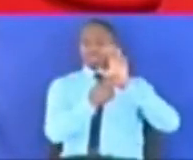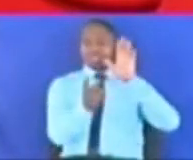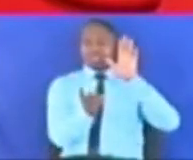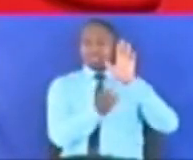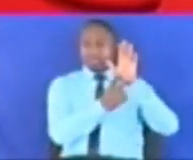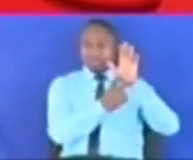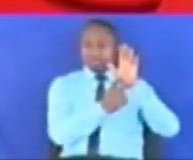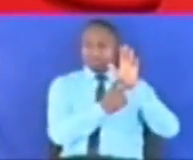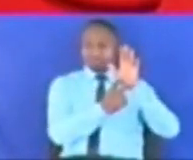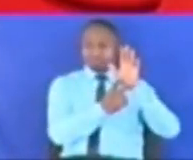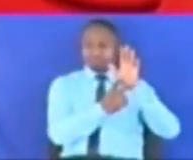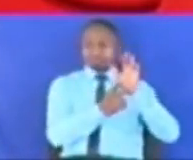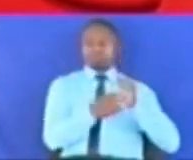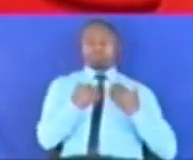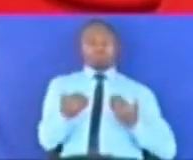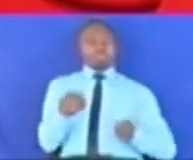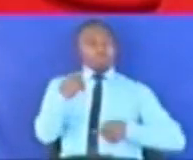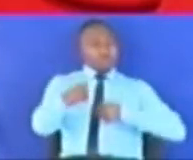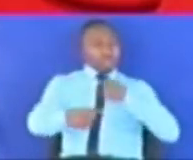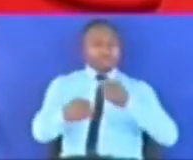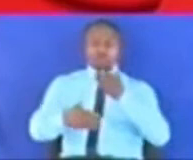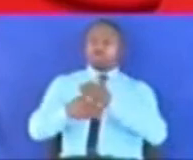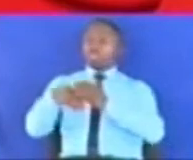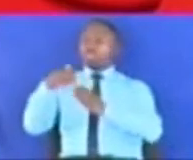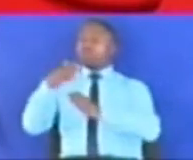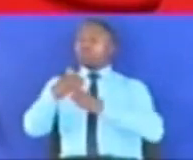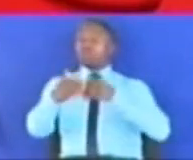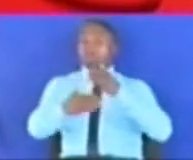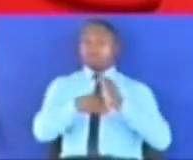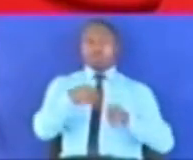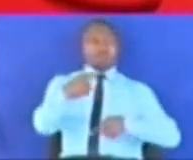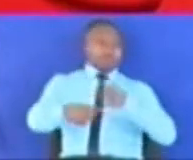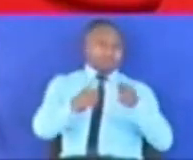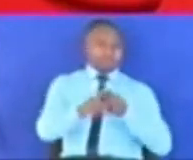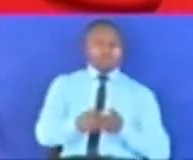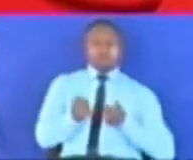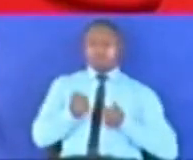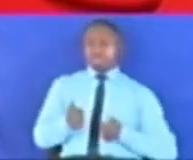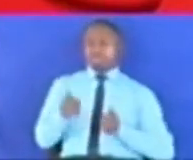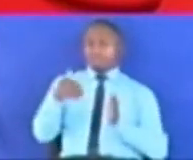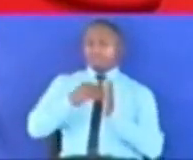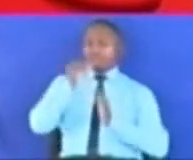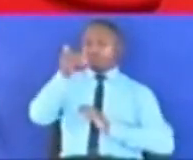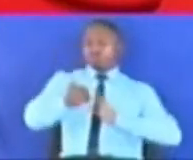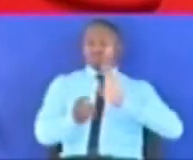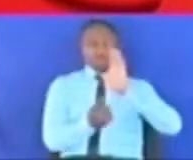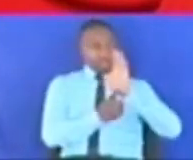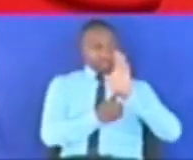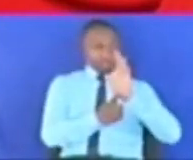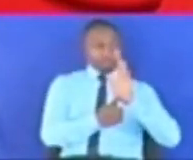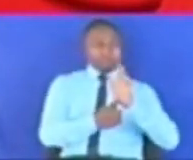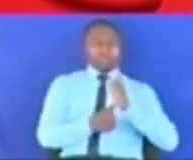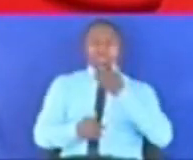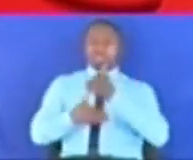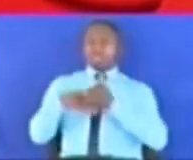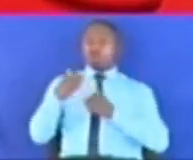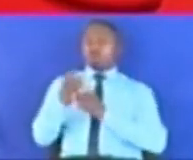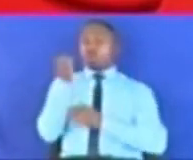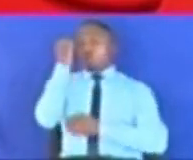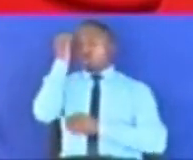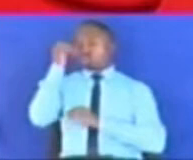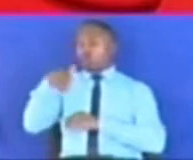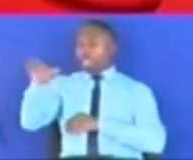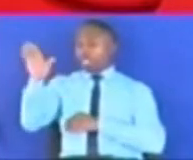2.7 na inaendelea na ujenzi, na tunategemea kufikia mwezi wa sita jengo la OPD lilo